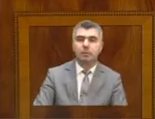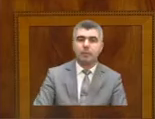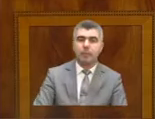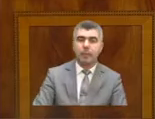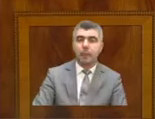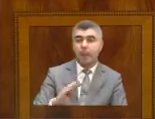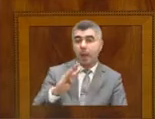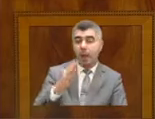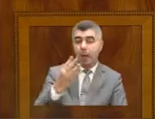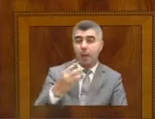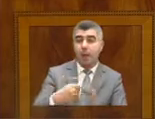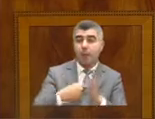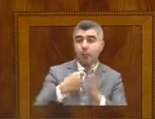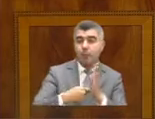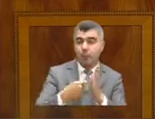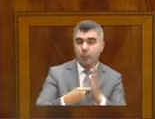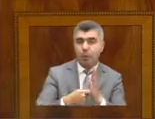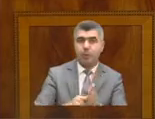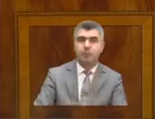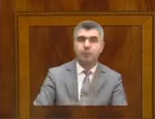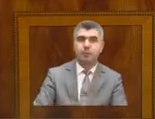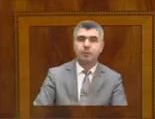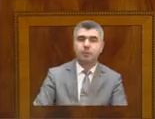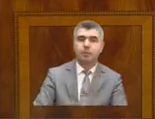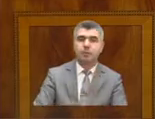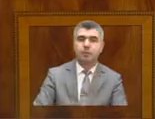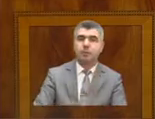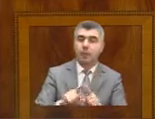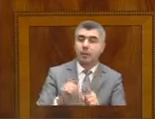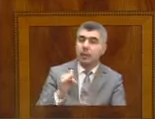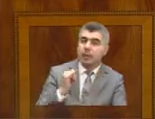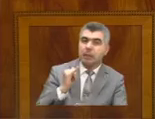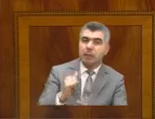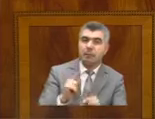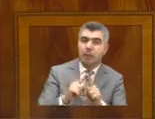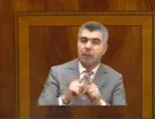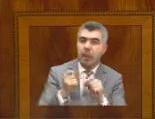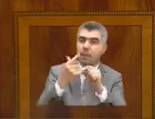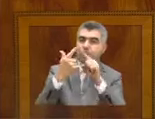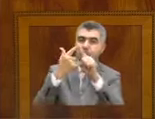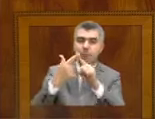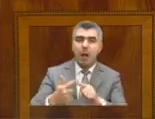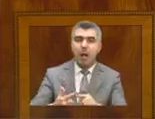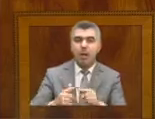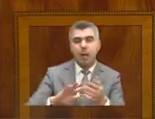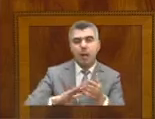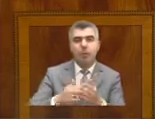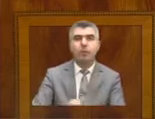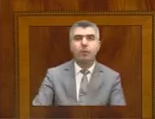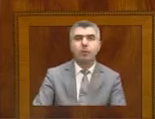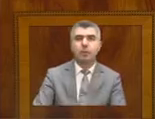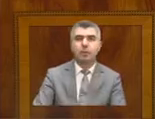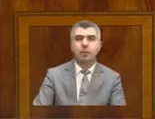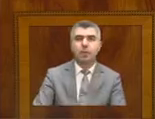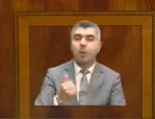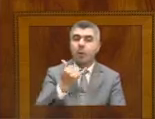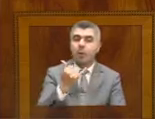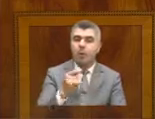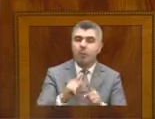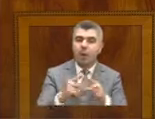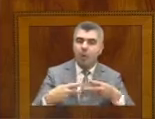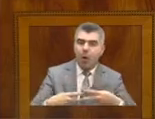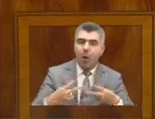الرابع لمشروع في الحفاظ على الاستدامة المالية العمومية ذلك أن النجاح في تنزيل هذه